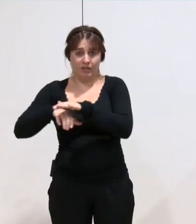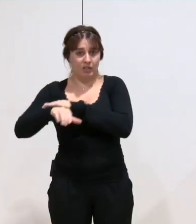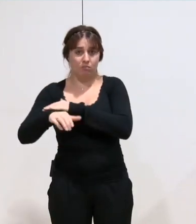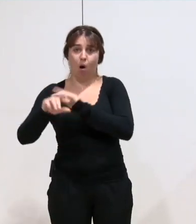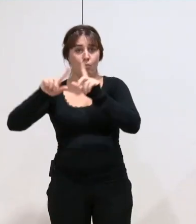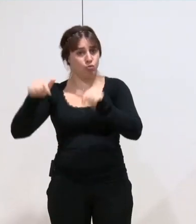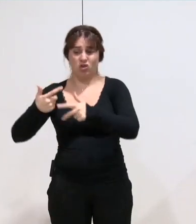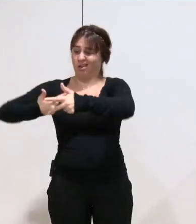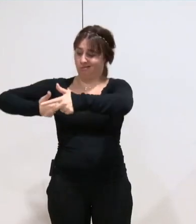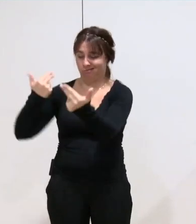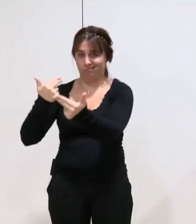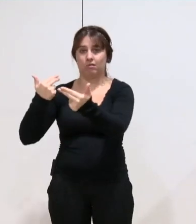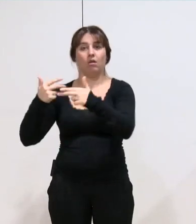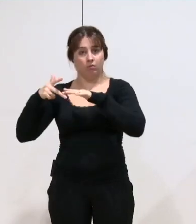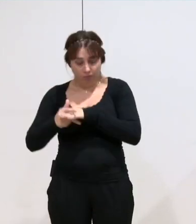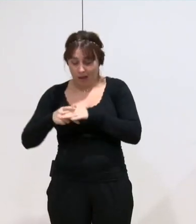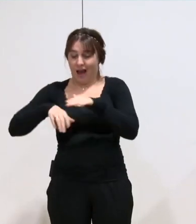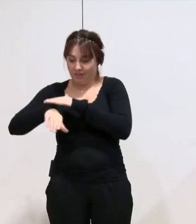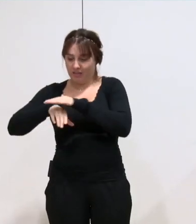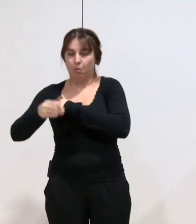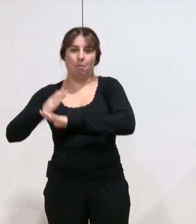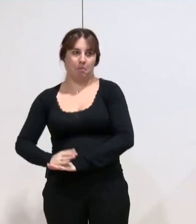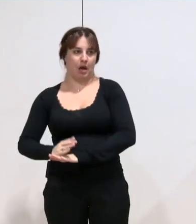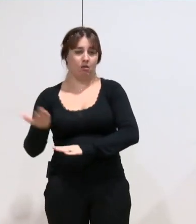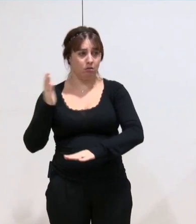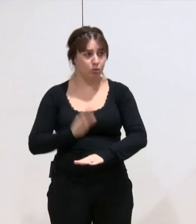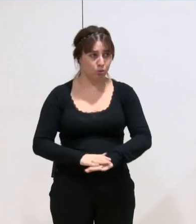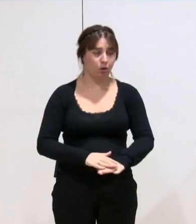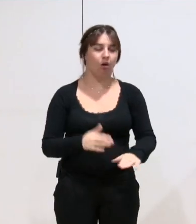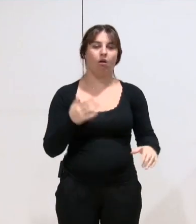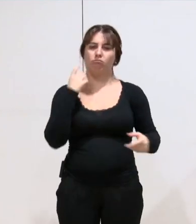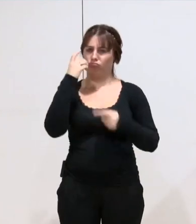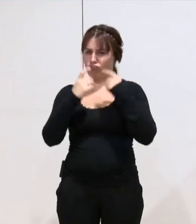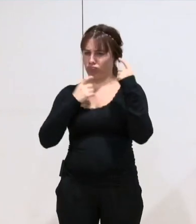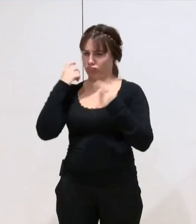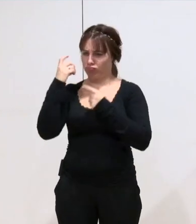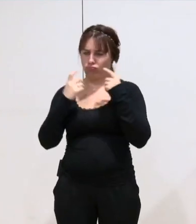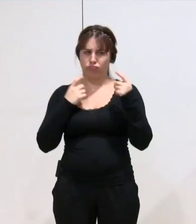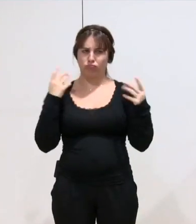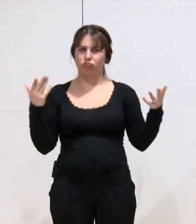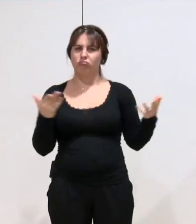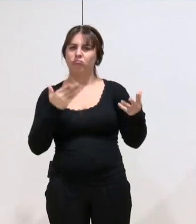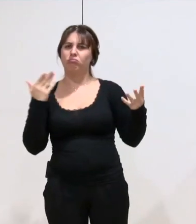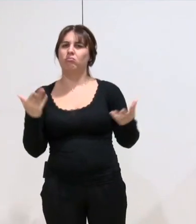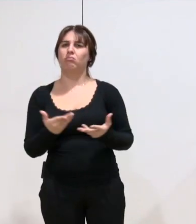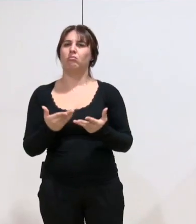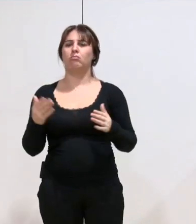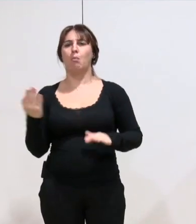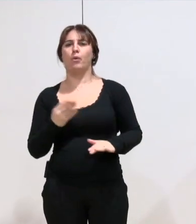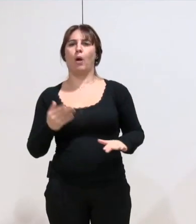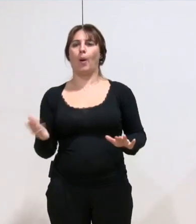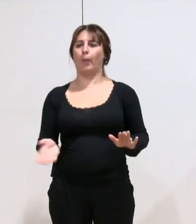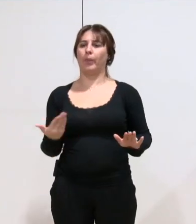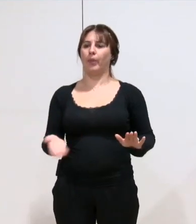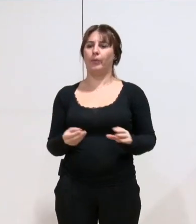ce moment-là le financement de ces investissements. Alors là, j'ai l'impression qu'une fois encore, il s'agit d'éponger un peu rapidement